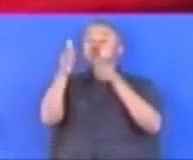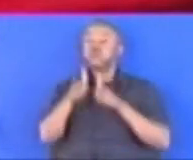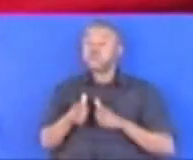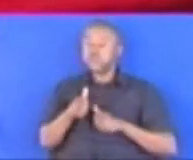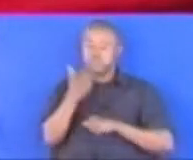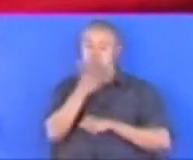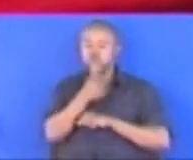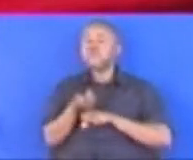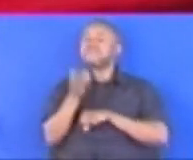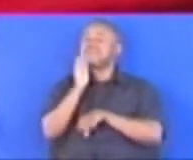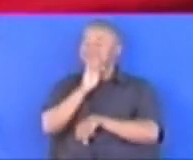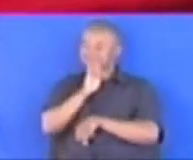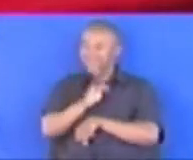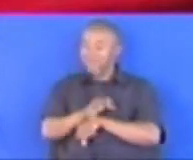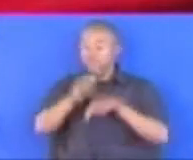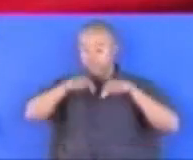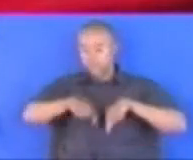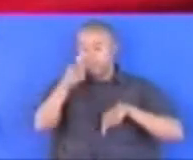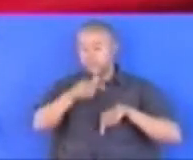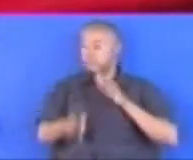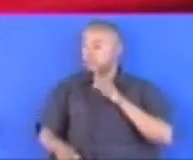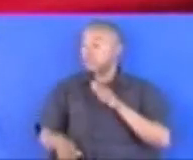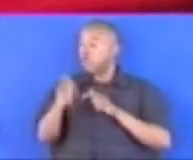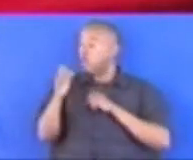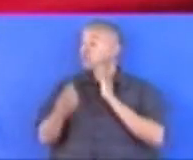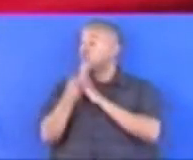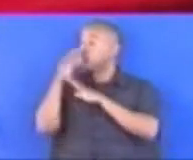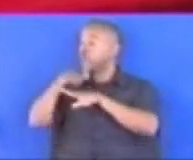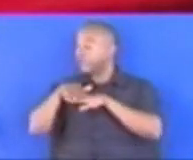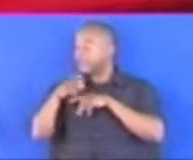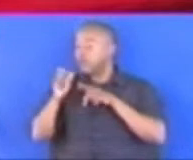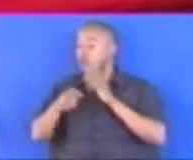za kibingwa zinazotolewa na taasisi zetu kama